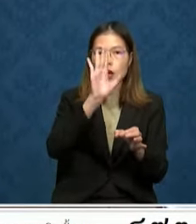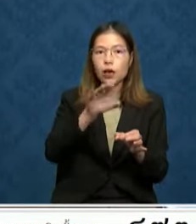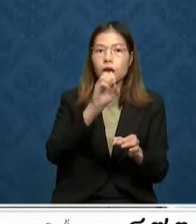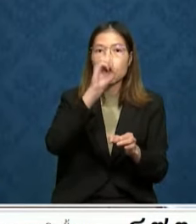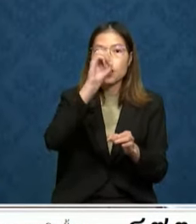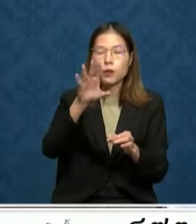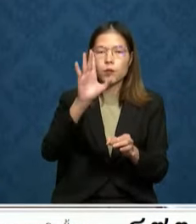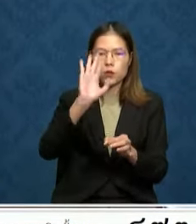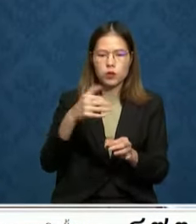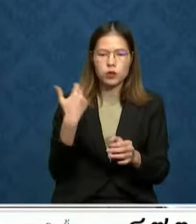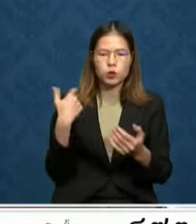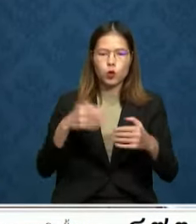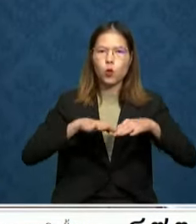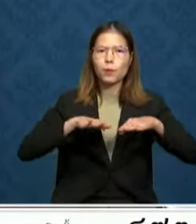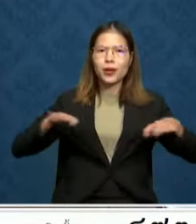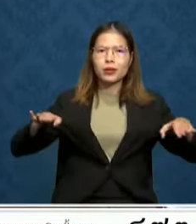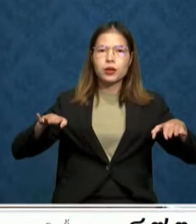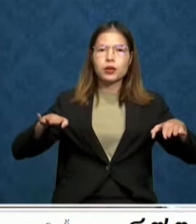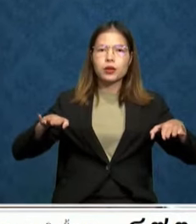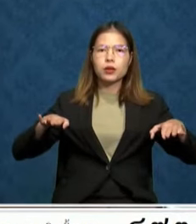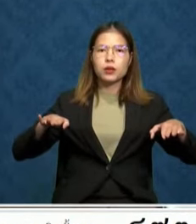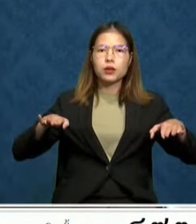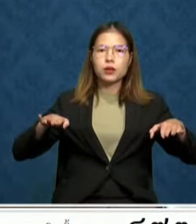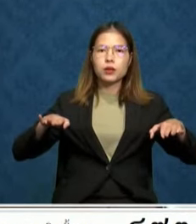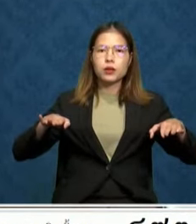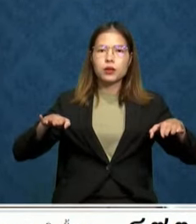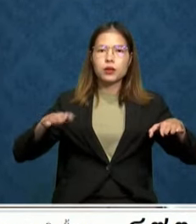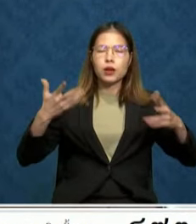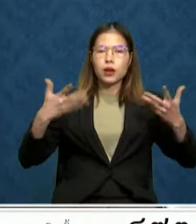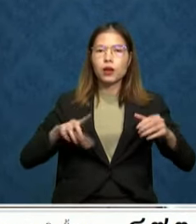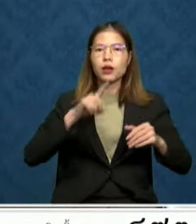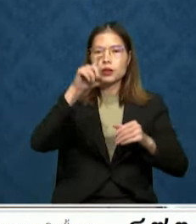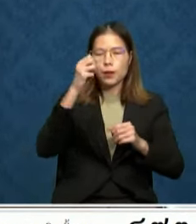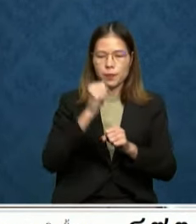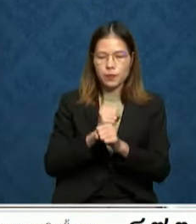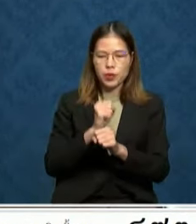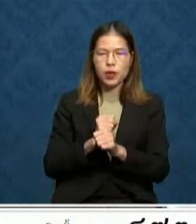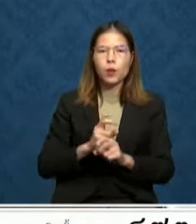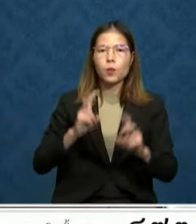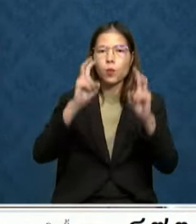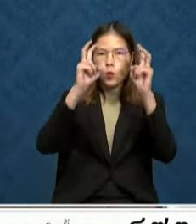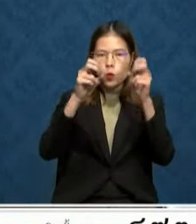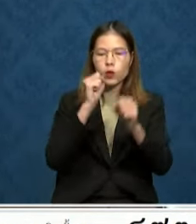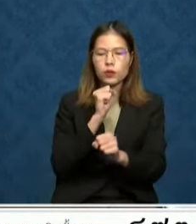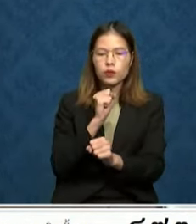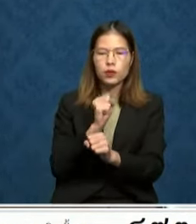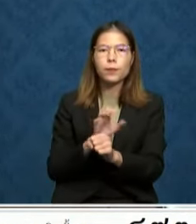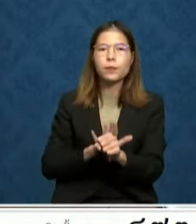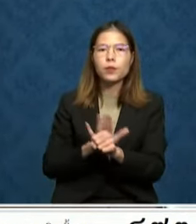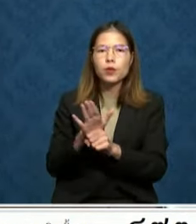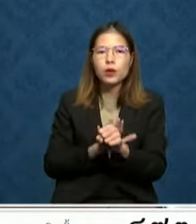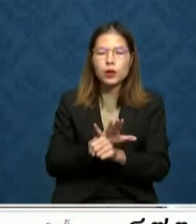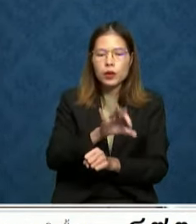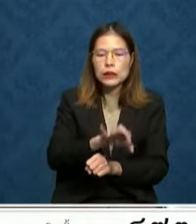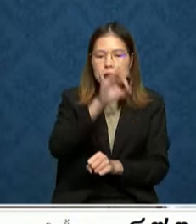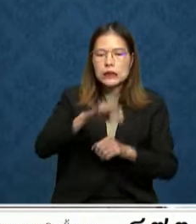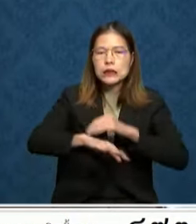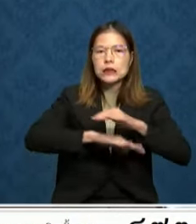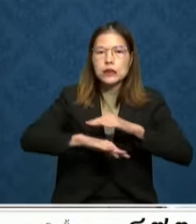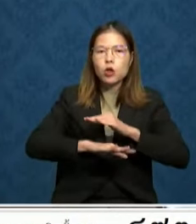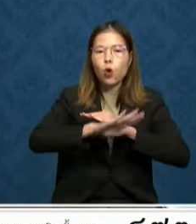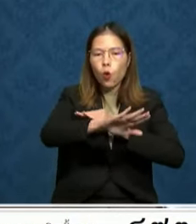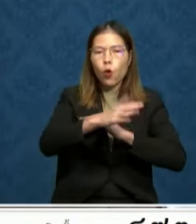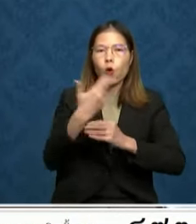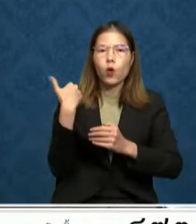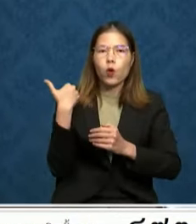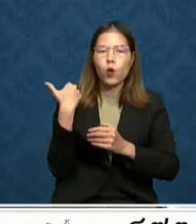ไม่ทำในเรื่องที่สมควรเพื่อที่จะอังอได้ว่ะนี่เปนความต้องการข